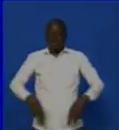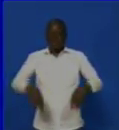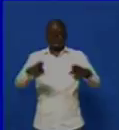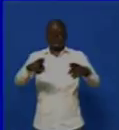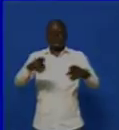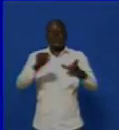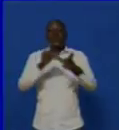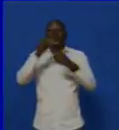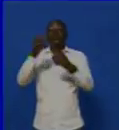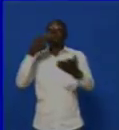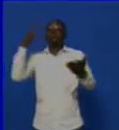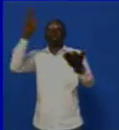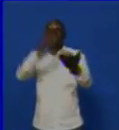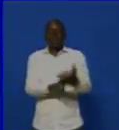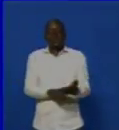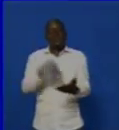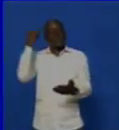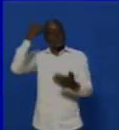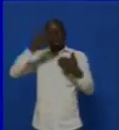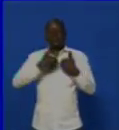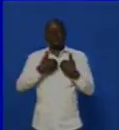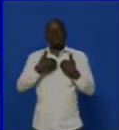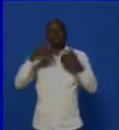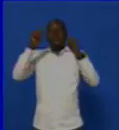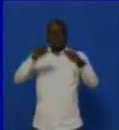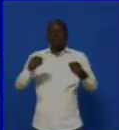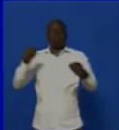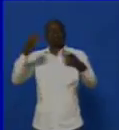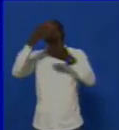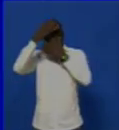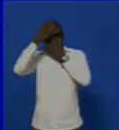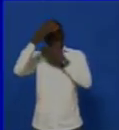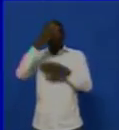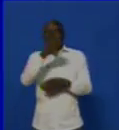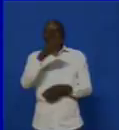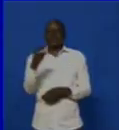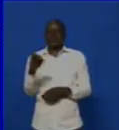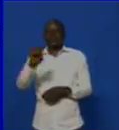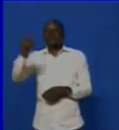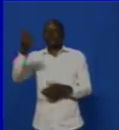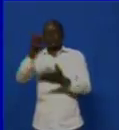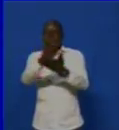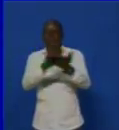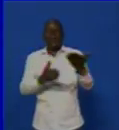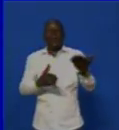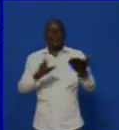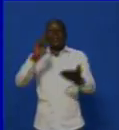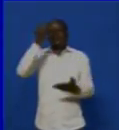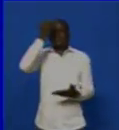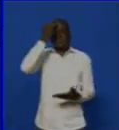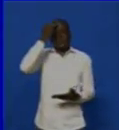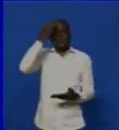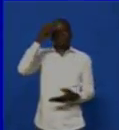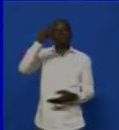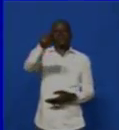de l'existence réelle de cellules terroristes au Burkina Faso? D'autre part, des ministres indexent ou